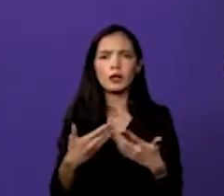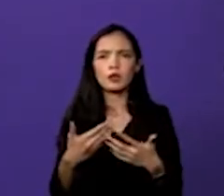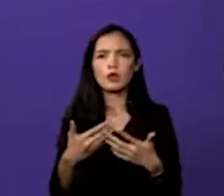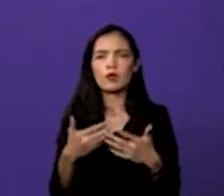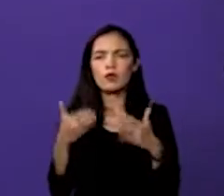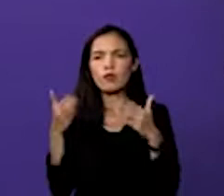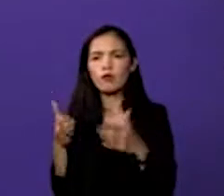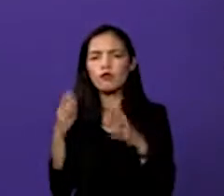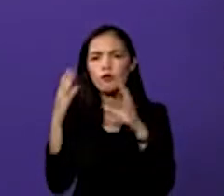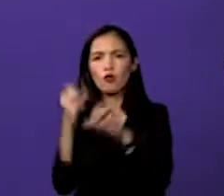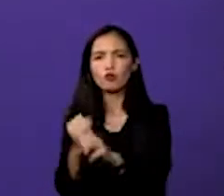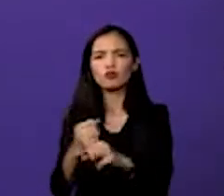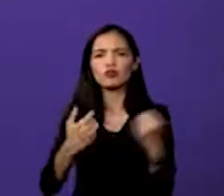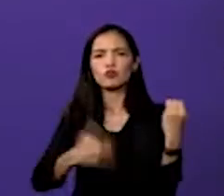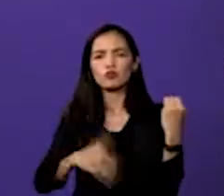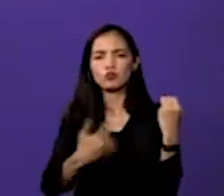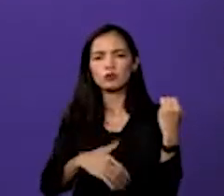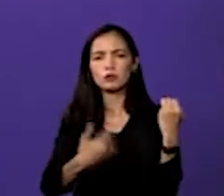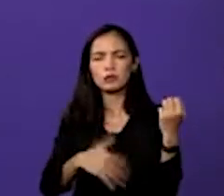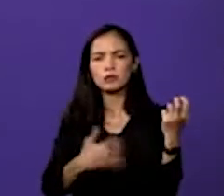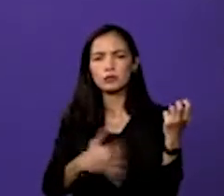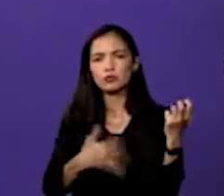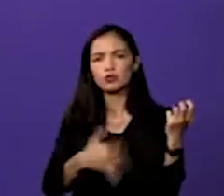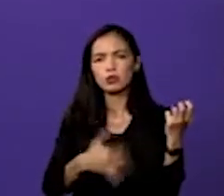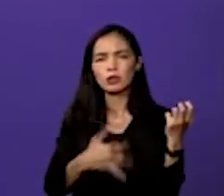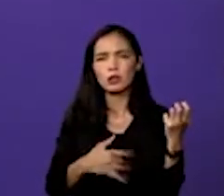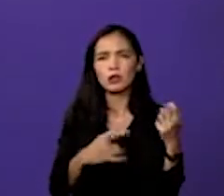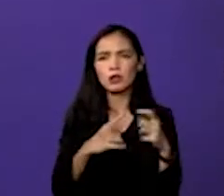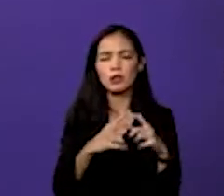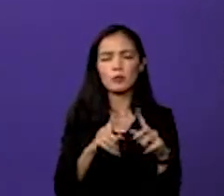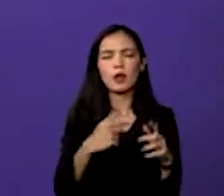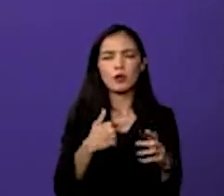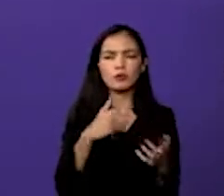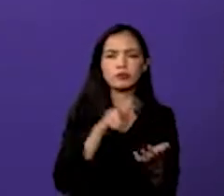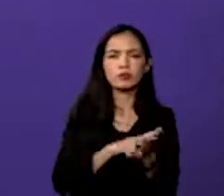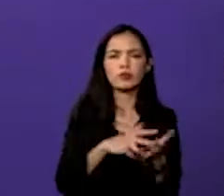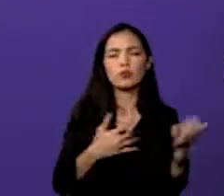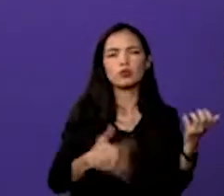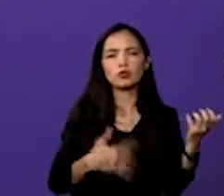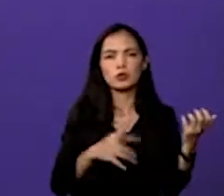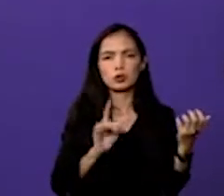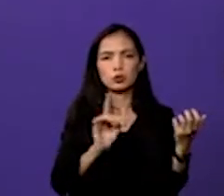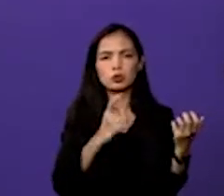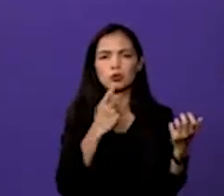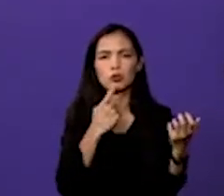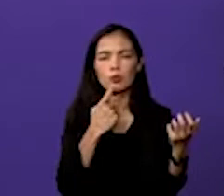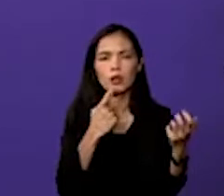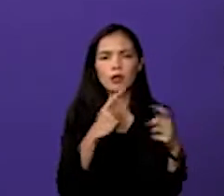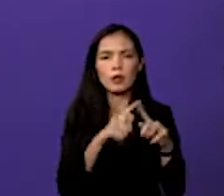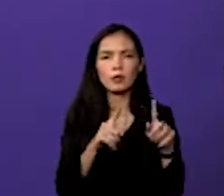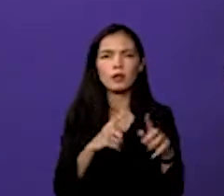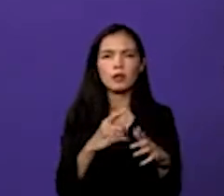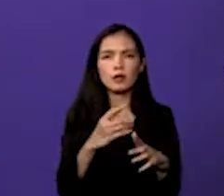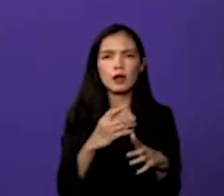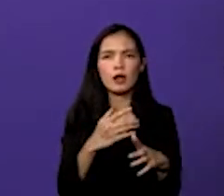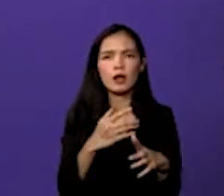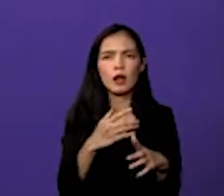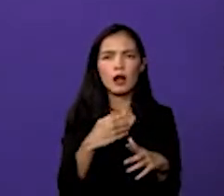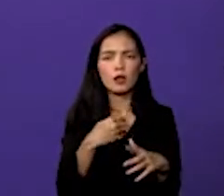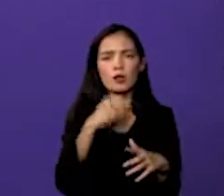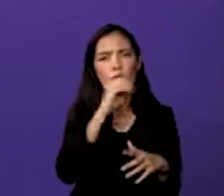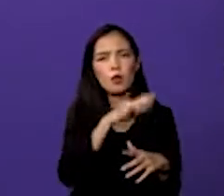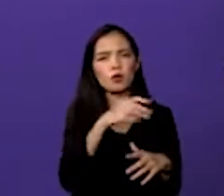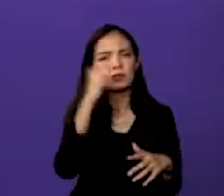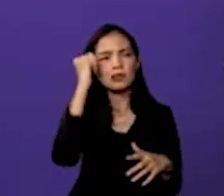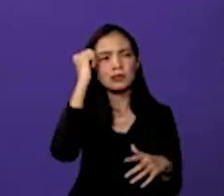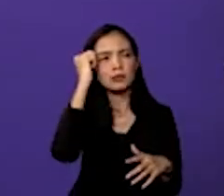gitu tapi saya menentukan pilihan saya Saya pengin ke musik dulu coba gitu tapi akhirnya dengan saya bilang saya pengin ke musik